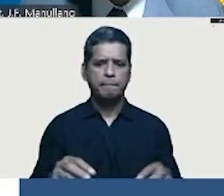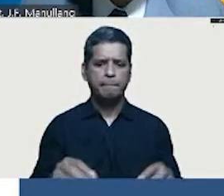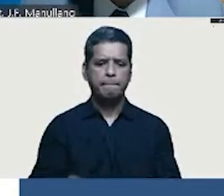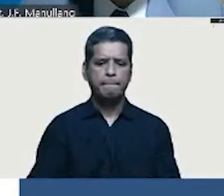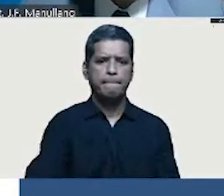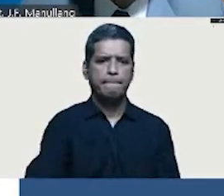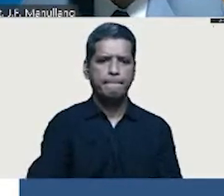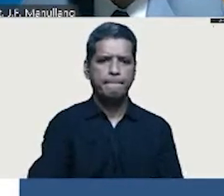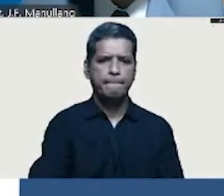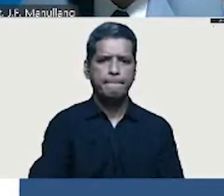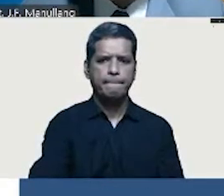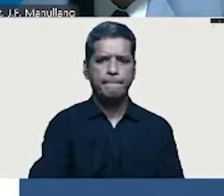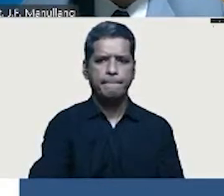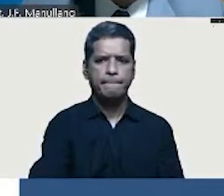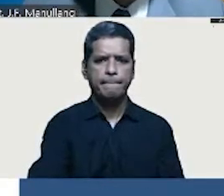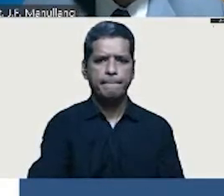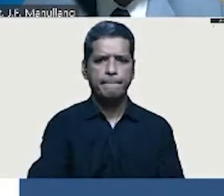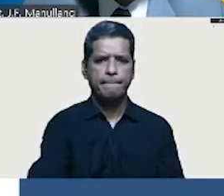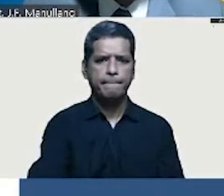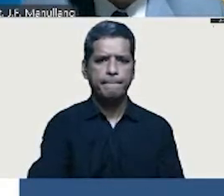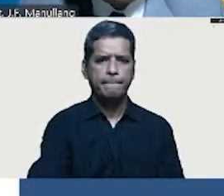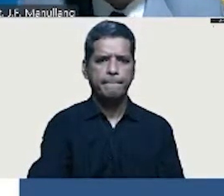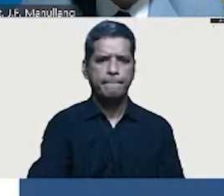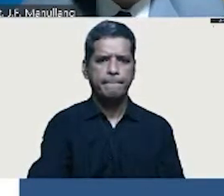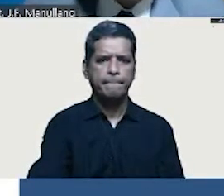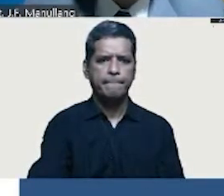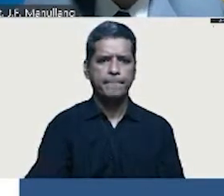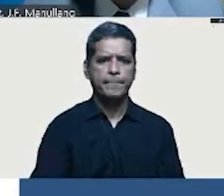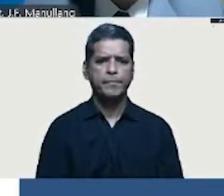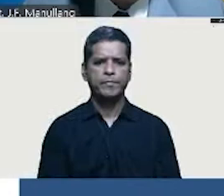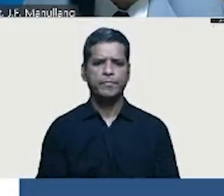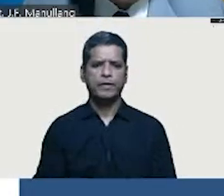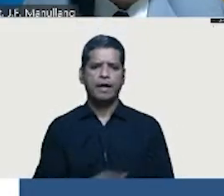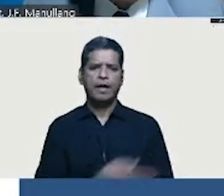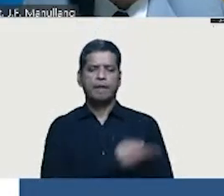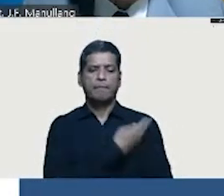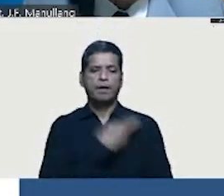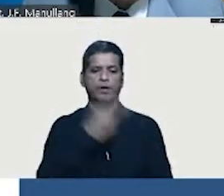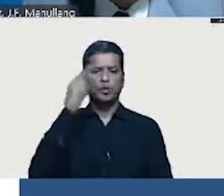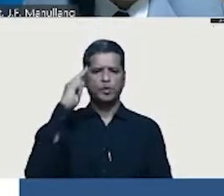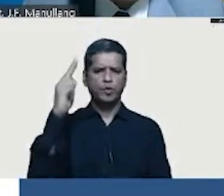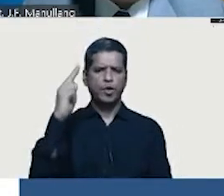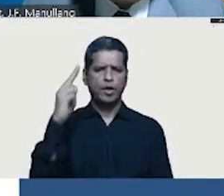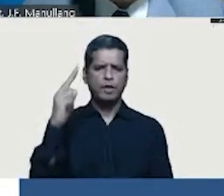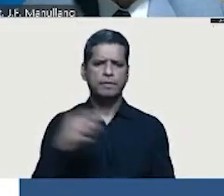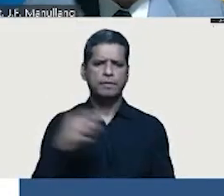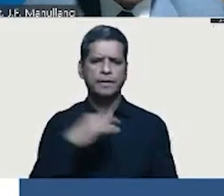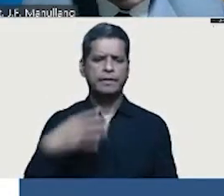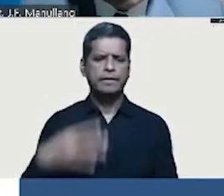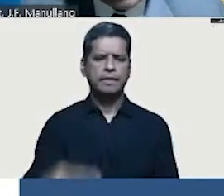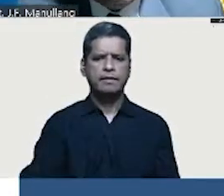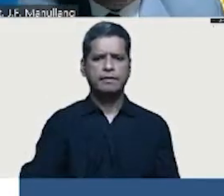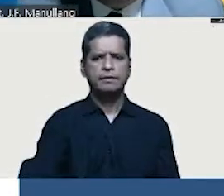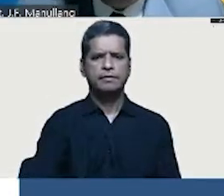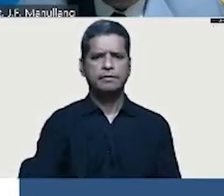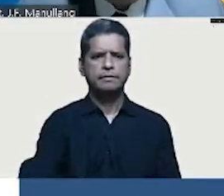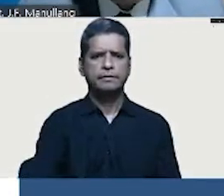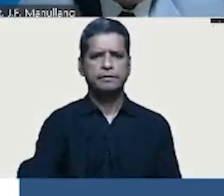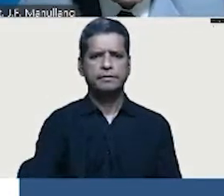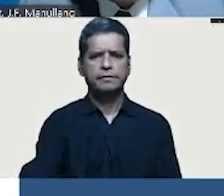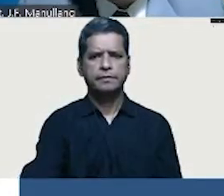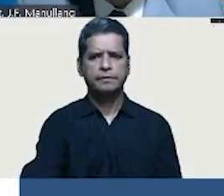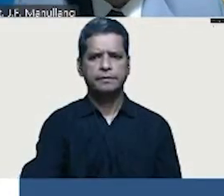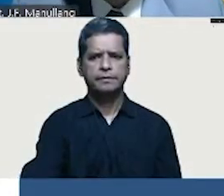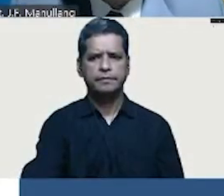datang dari kebetulan Bapak hari pembukaan dari Jemaat mencapai Balikpapan